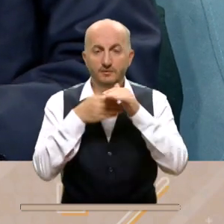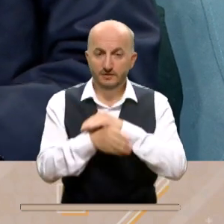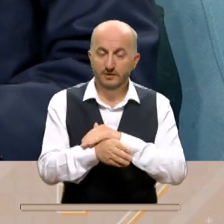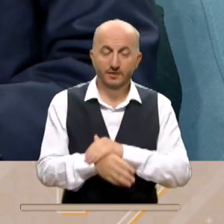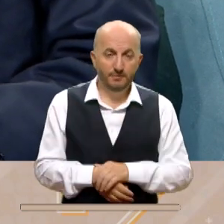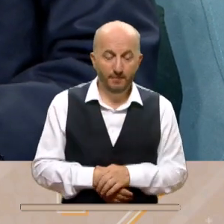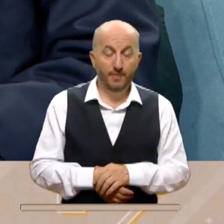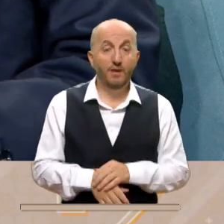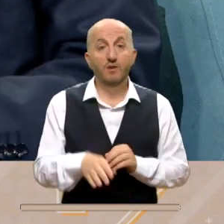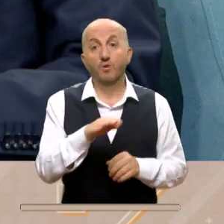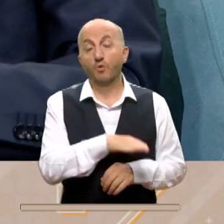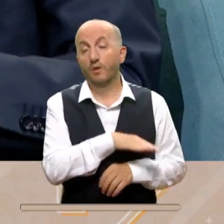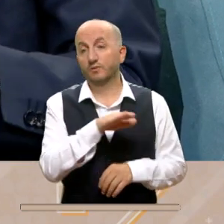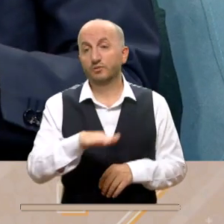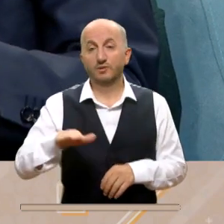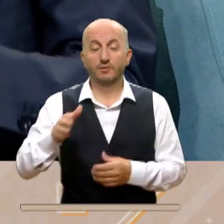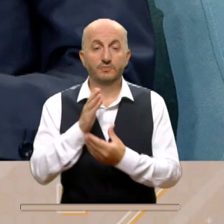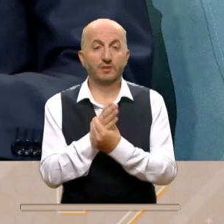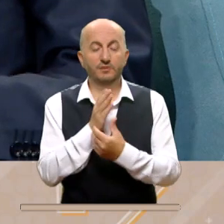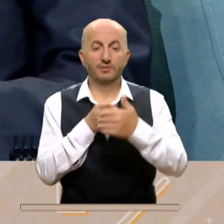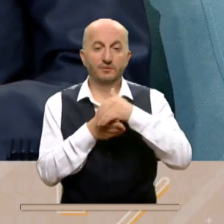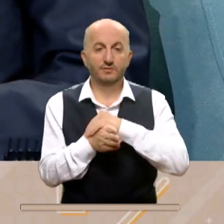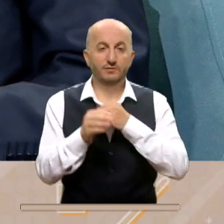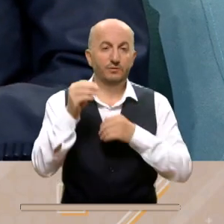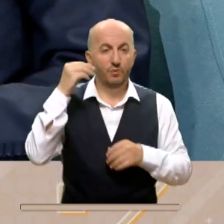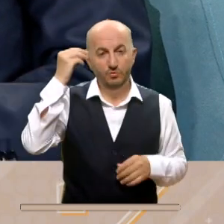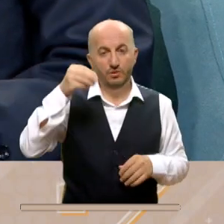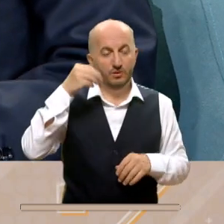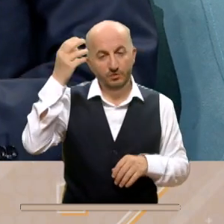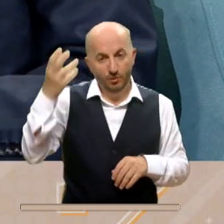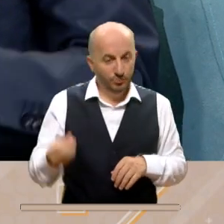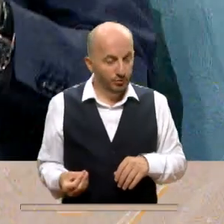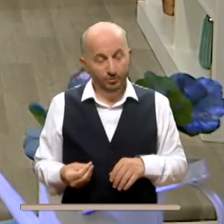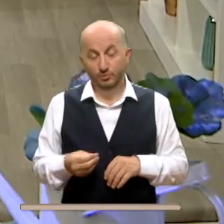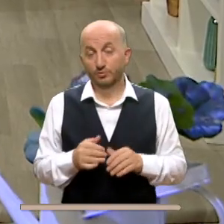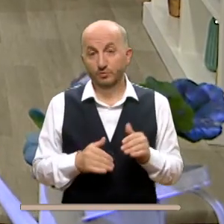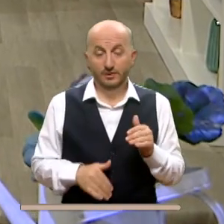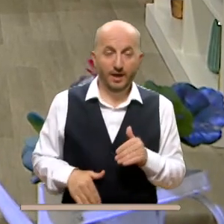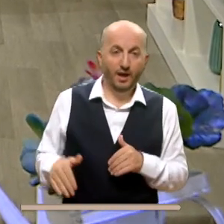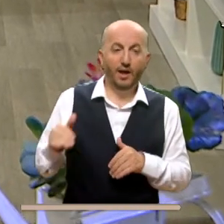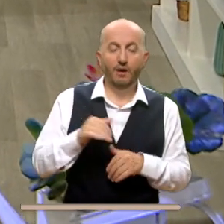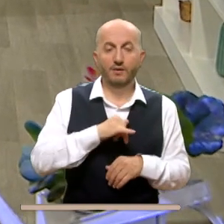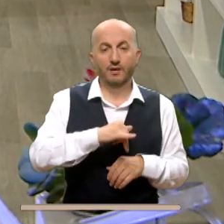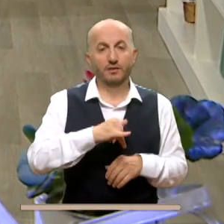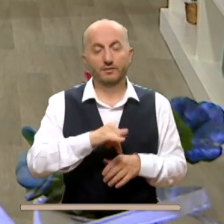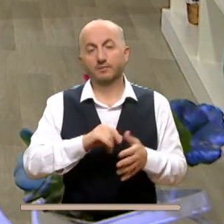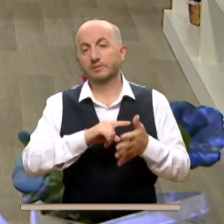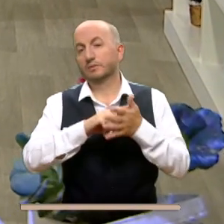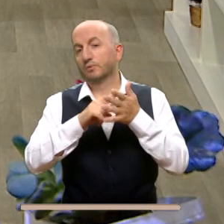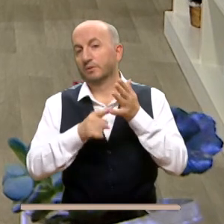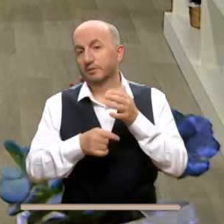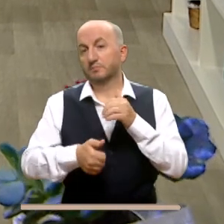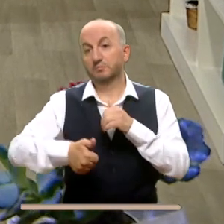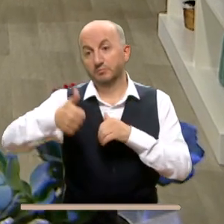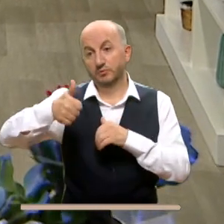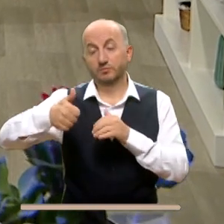eder. Öğrencilerimizin derslerine girince hocaları da olmuş oluyorsunuz. Daha yakın idari statünüzden